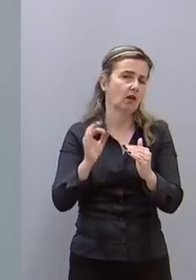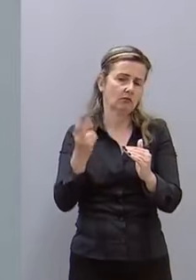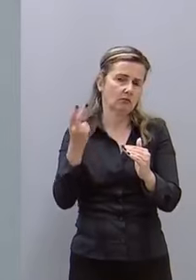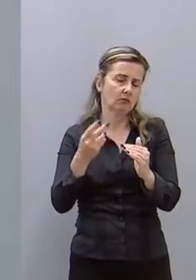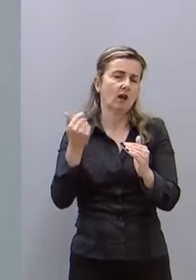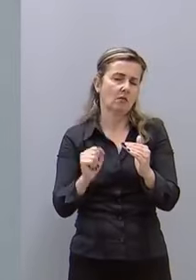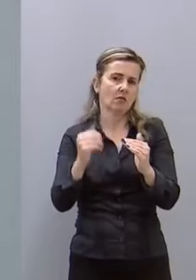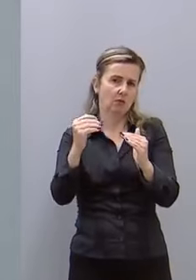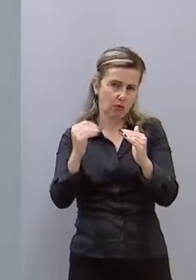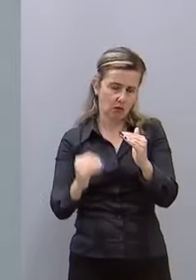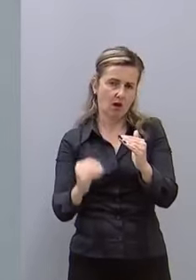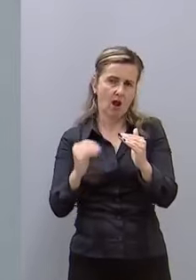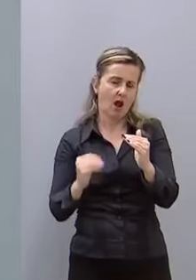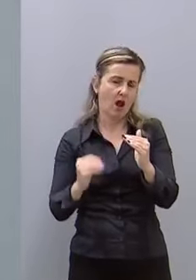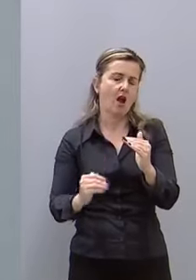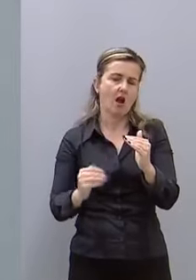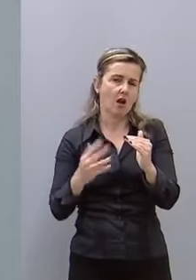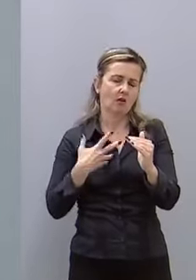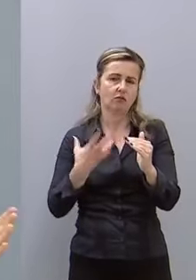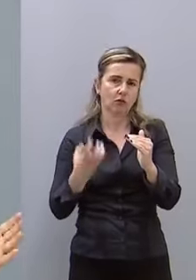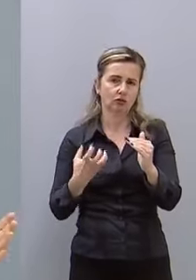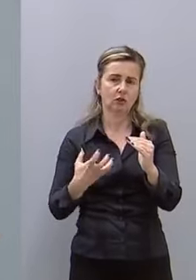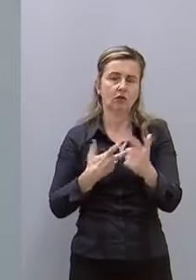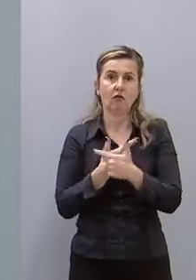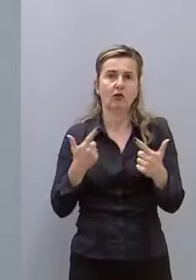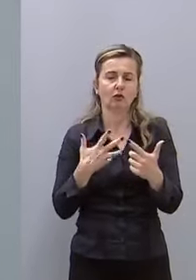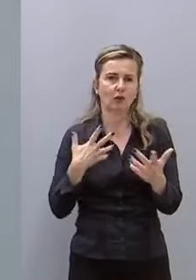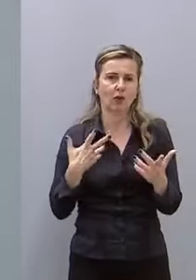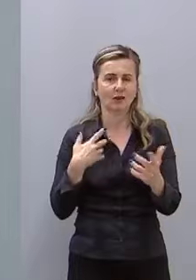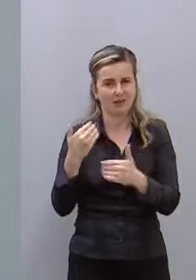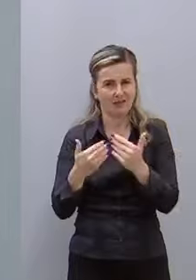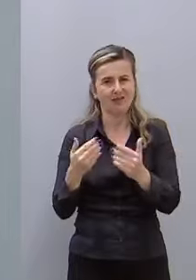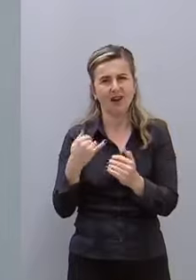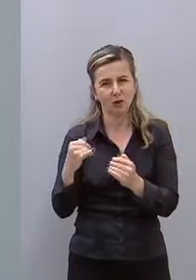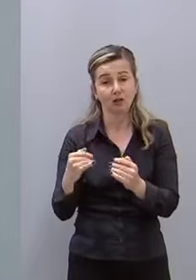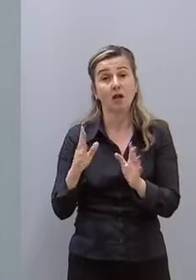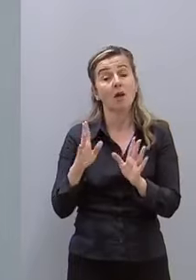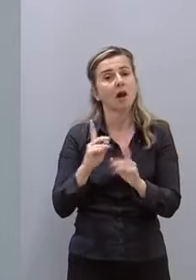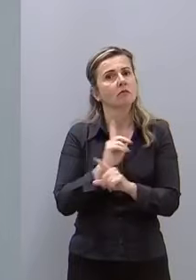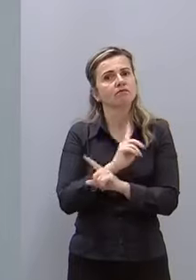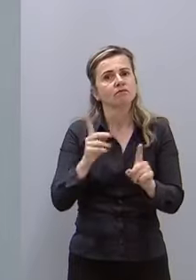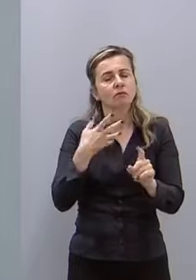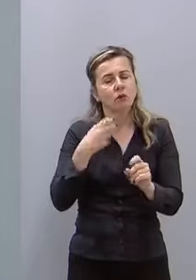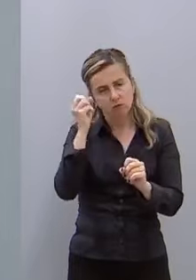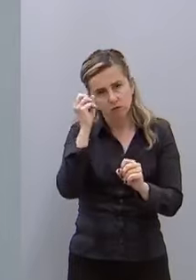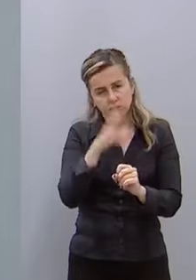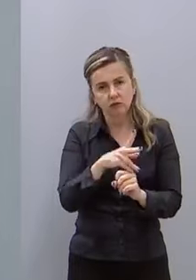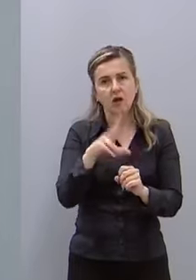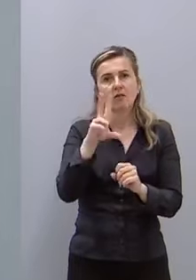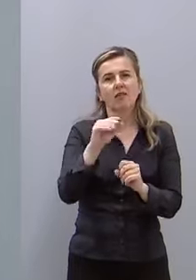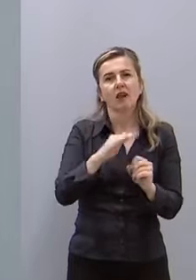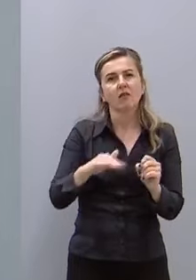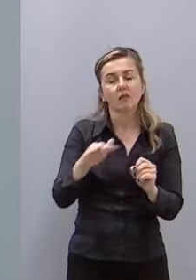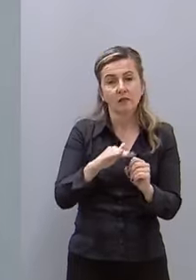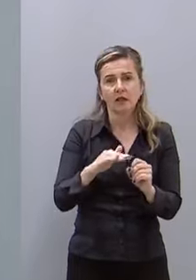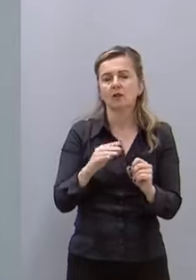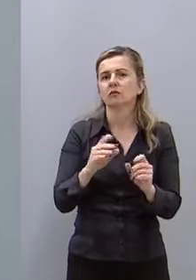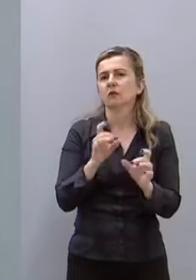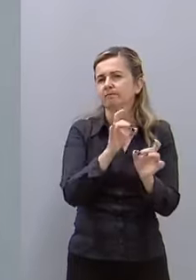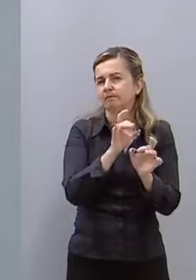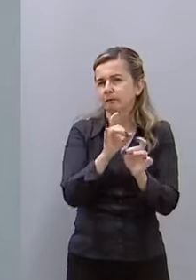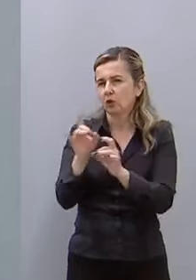e definitivo e questo fortunatamente sta andando quelli però non possiamo dimenticare che il trentino ha avuto un contagio